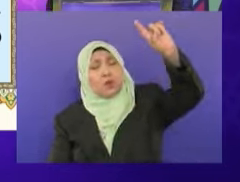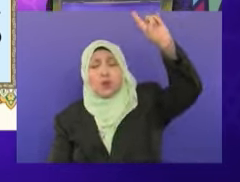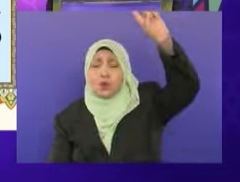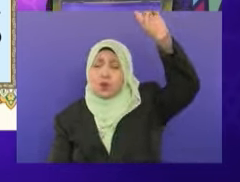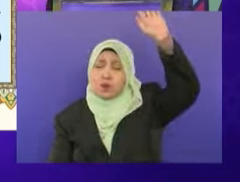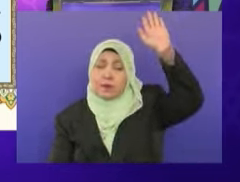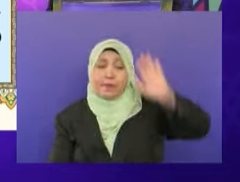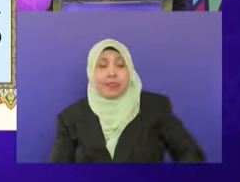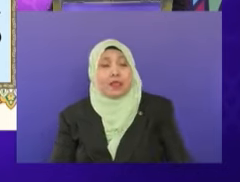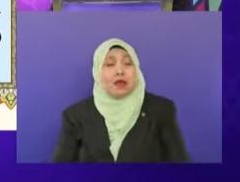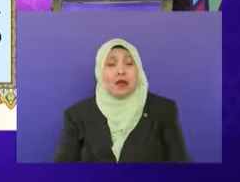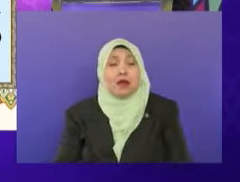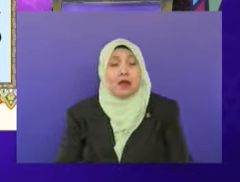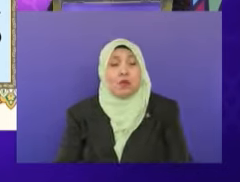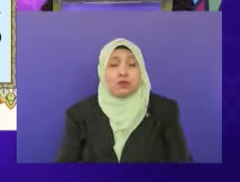تشكرون.